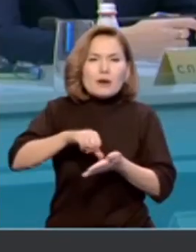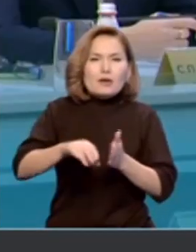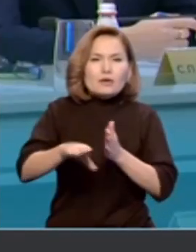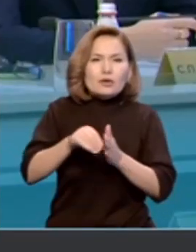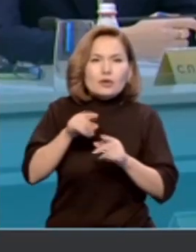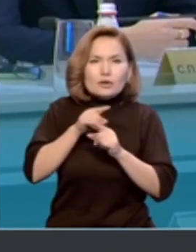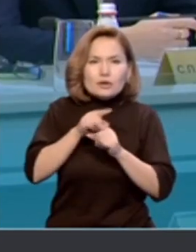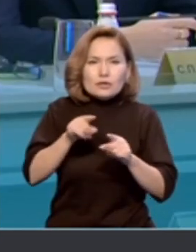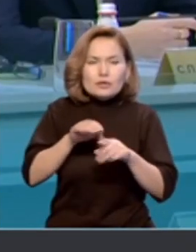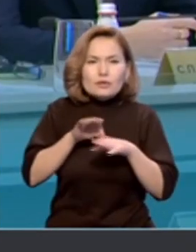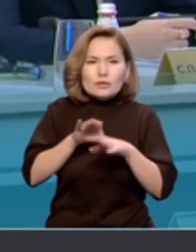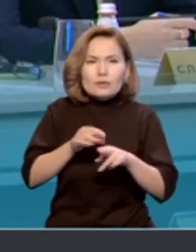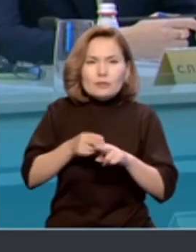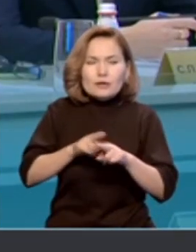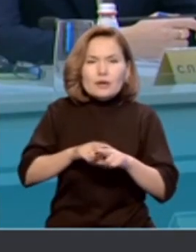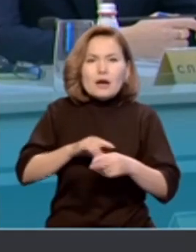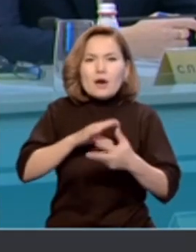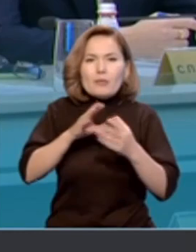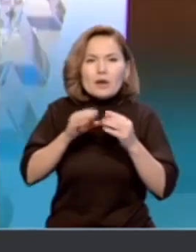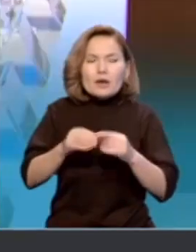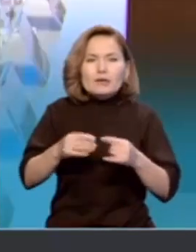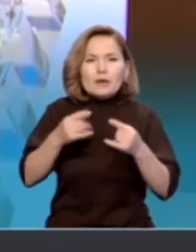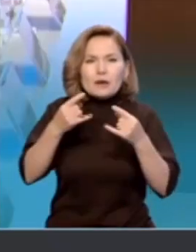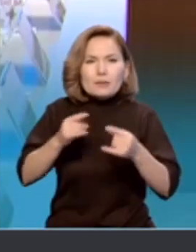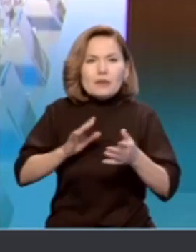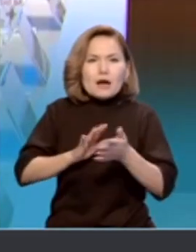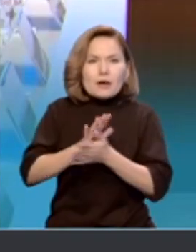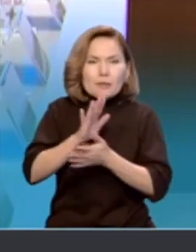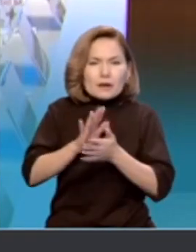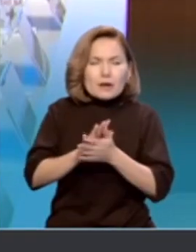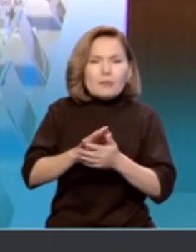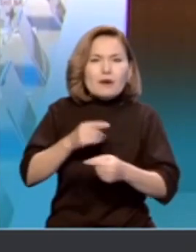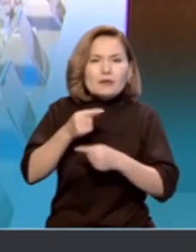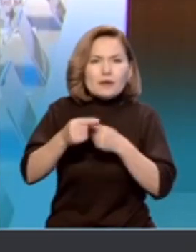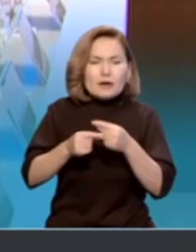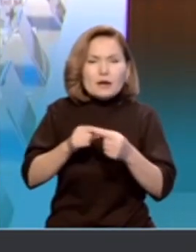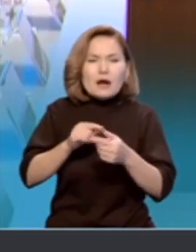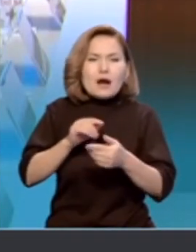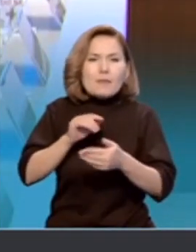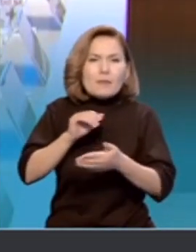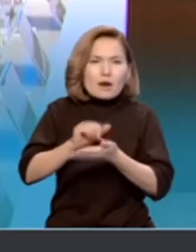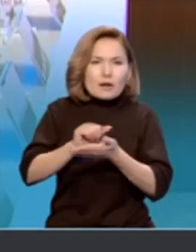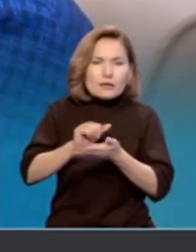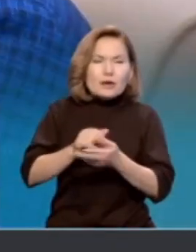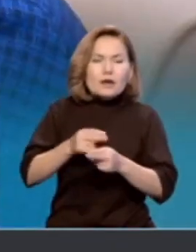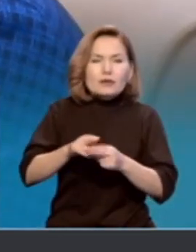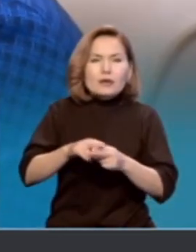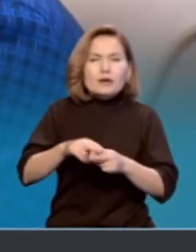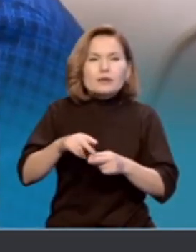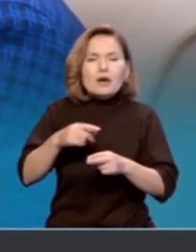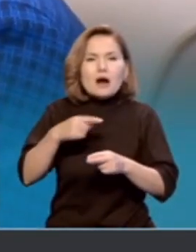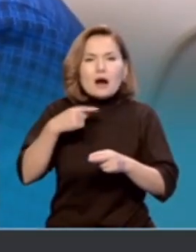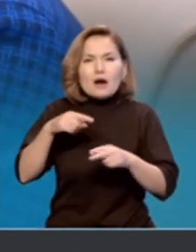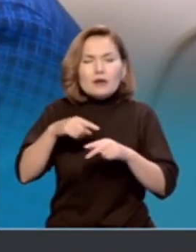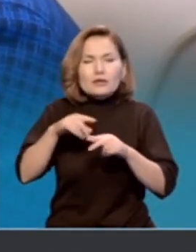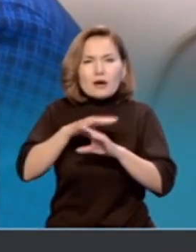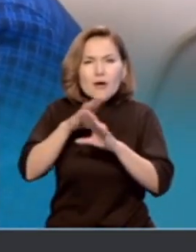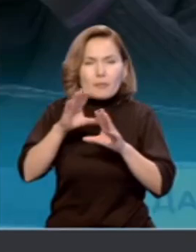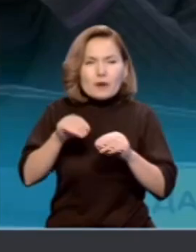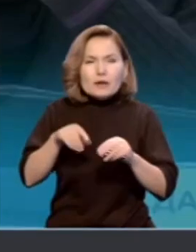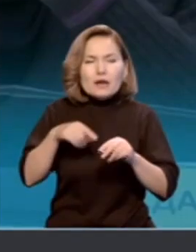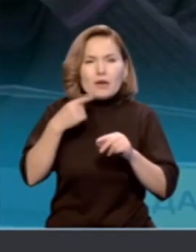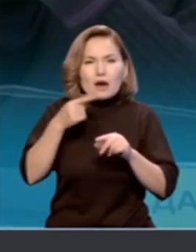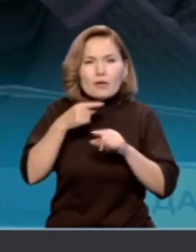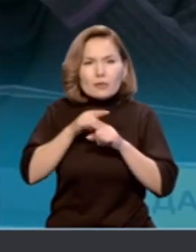кандидаттардың сайлау алды үгітті жүргізу, оның ішінде бұқаралық ақпарат құралдары арқылы баспа, аудио-визуалды және басқа да үгіт материалдарын